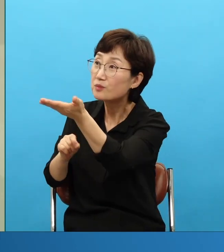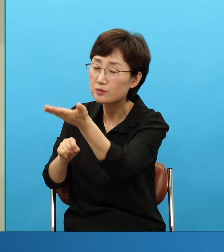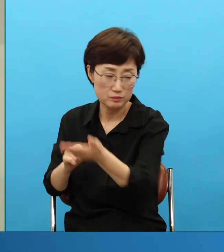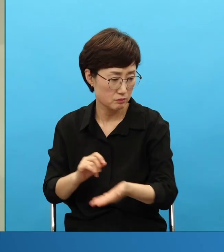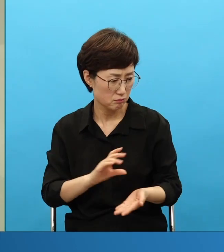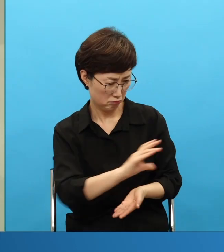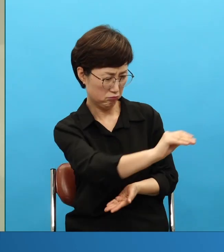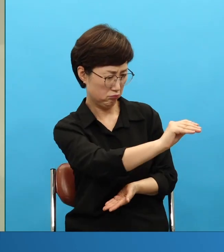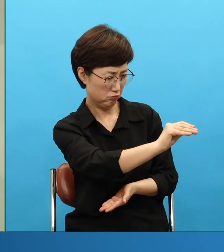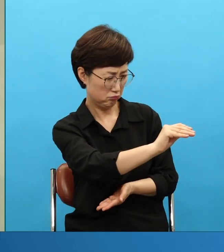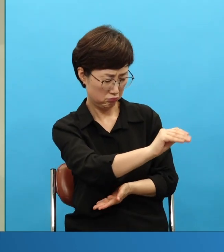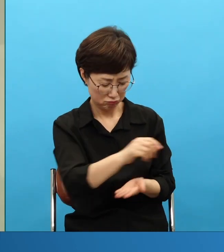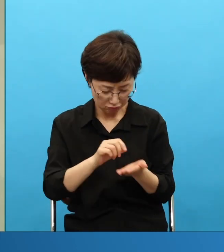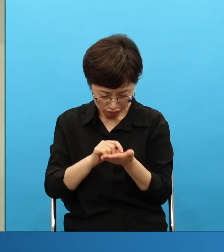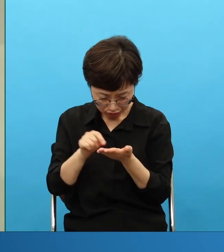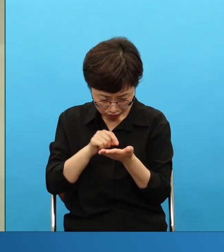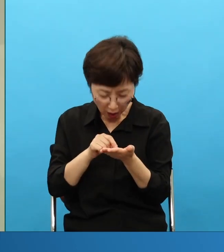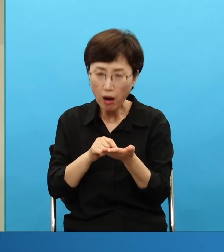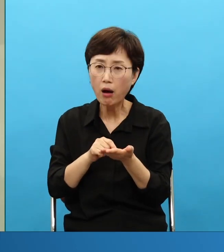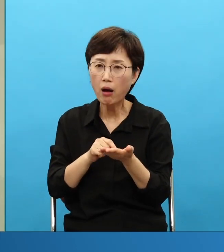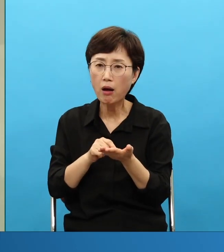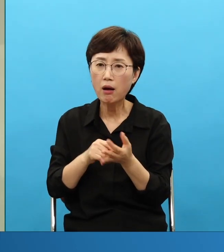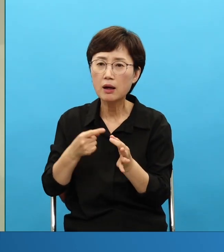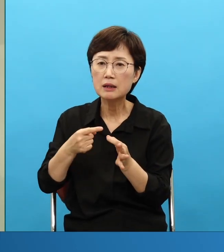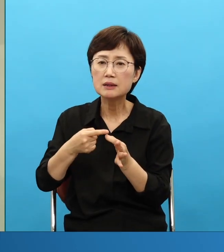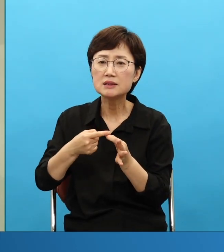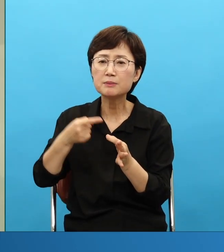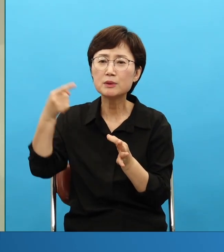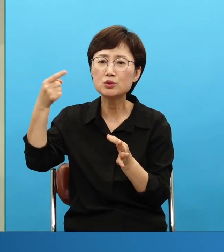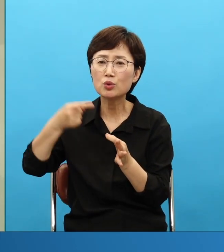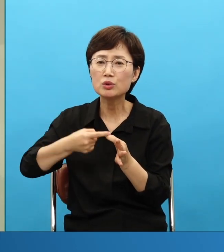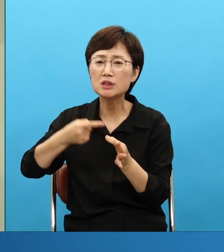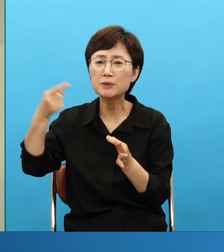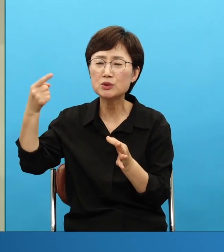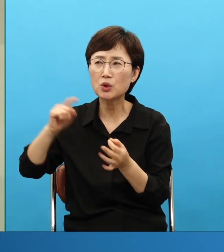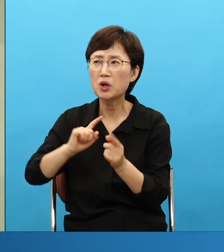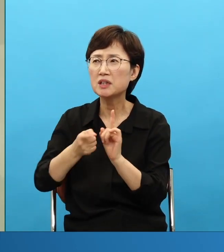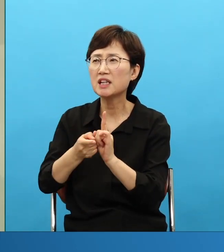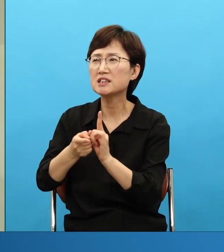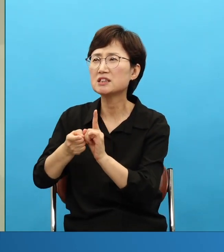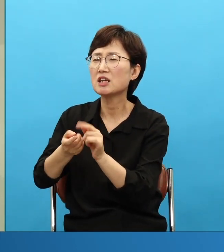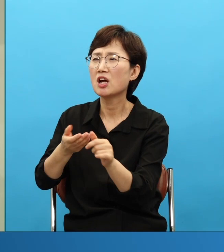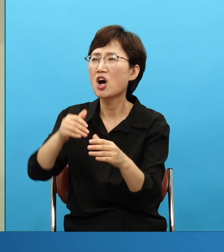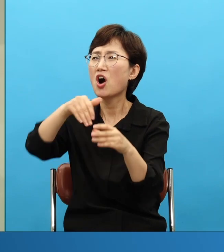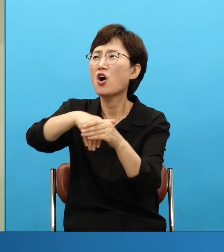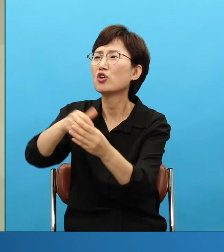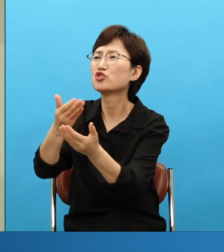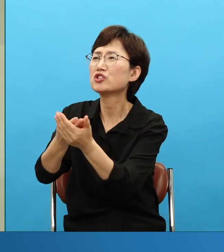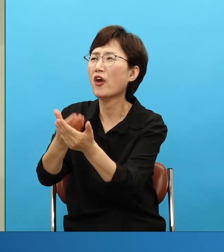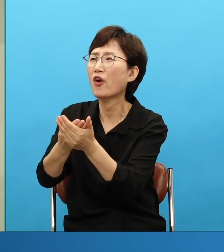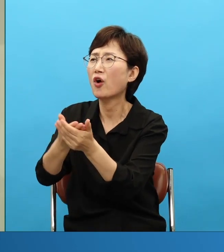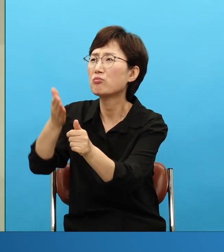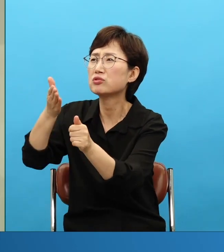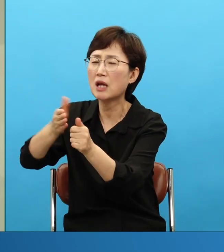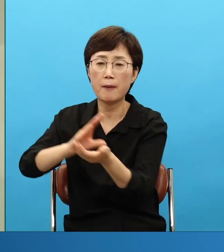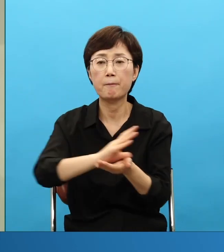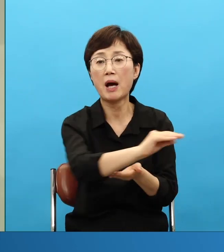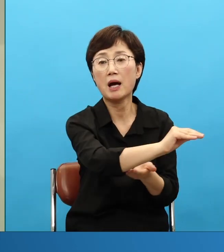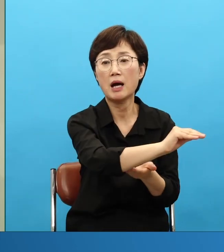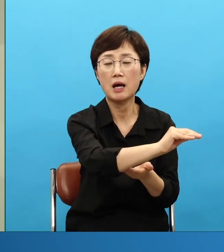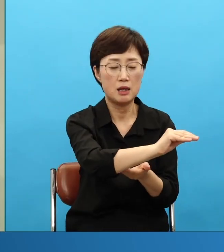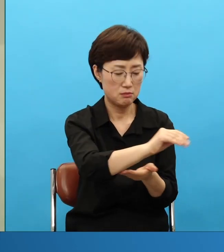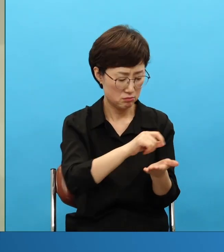left. 피해보니까 10일 줘요. And when I opened it up, it was her tithe. 그 나보고 대신 내달라 이 말이지. And what that meant is that she wanted me to do it instead of